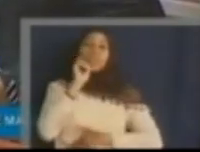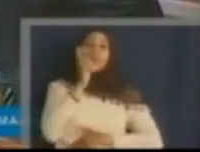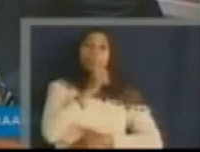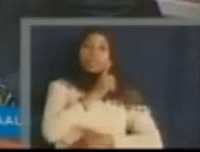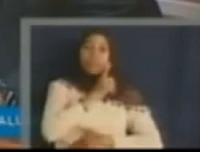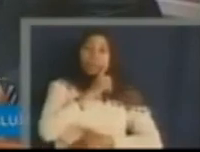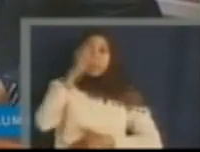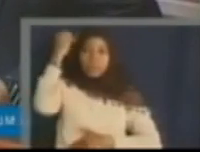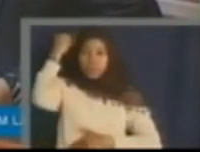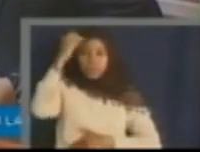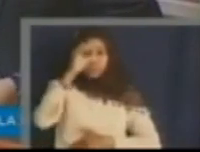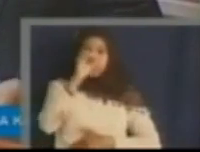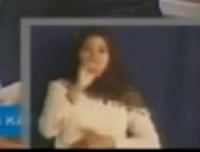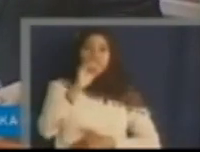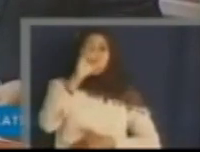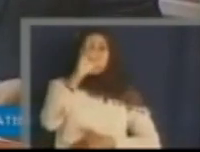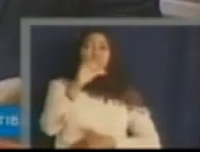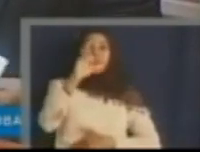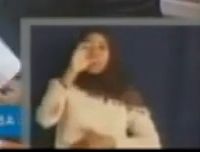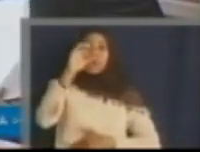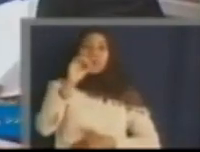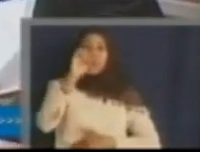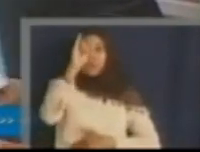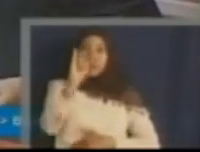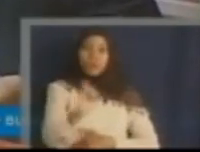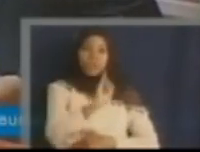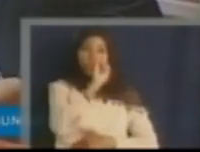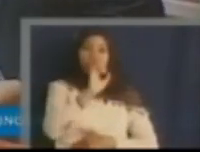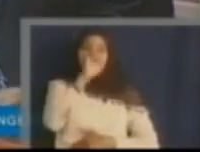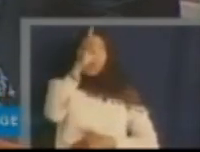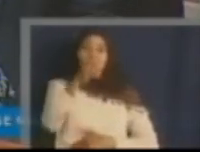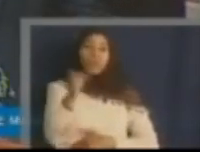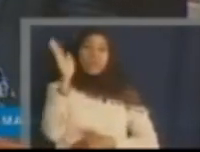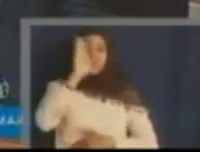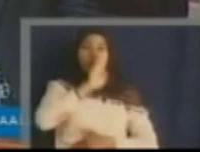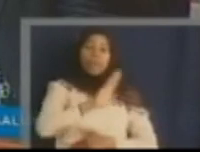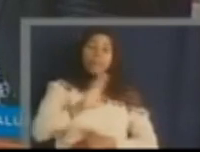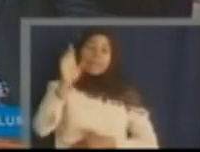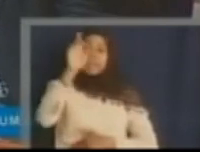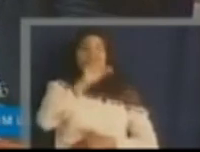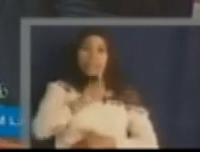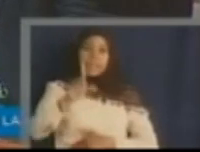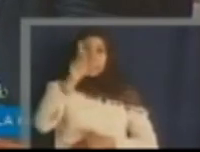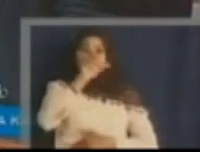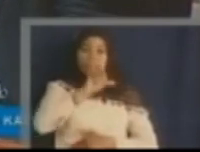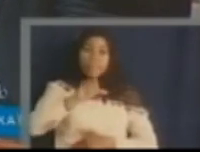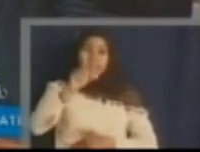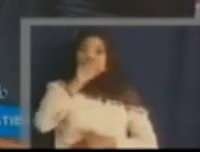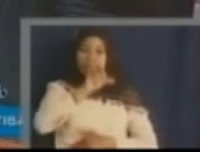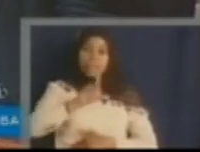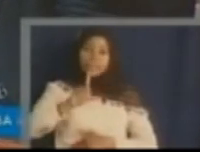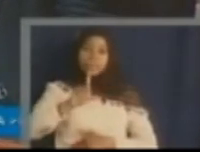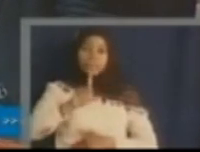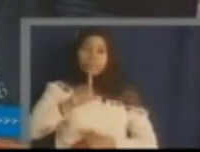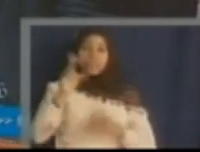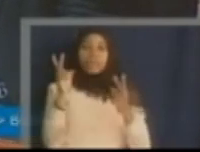Oloch kwamba bunge linaisha lini. Kamati ya uongozi itakapokutana utapata kujua. Alafu mheshimiwa Umi